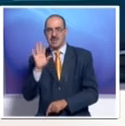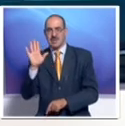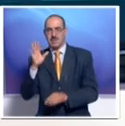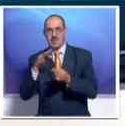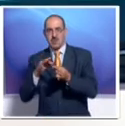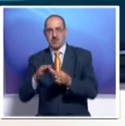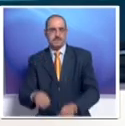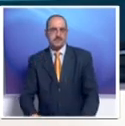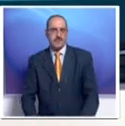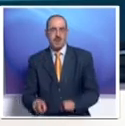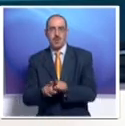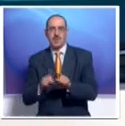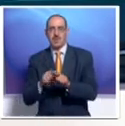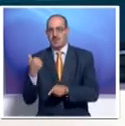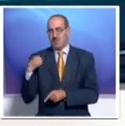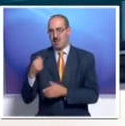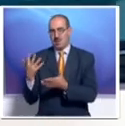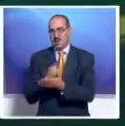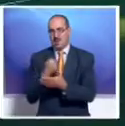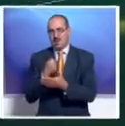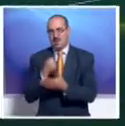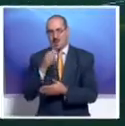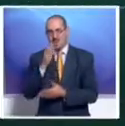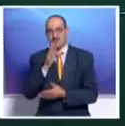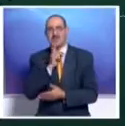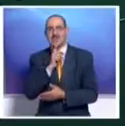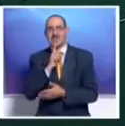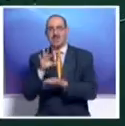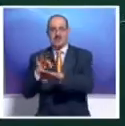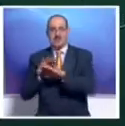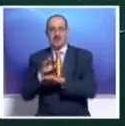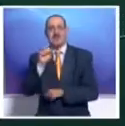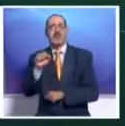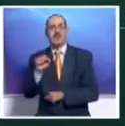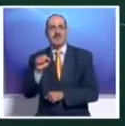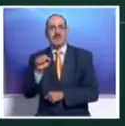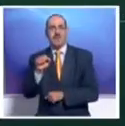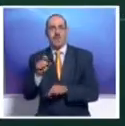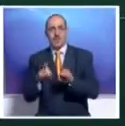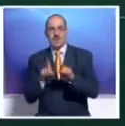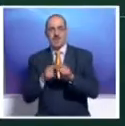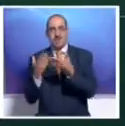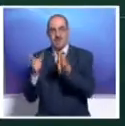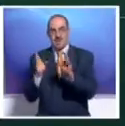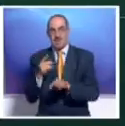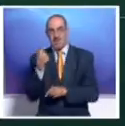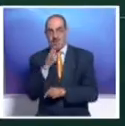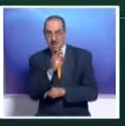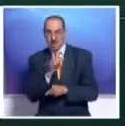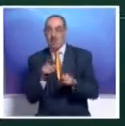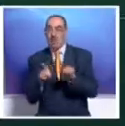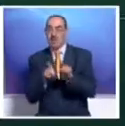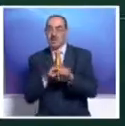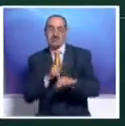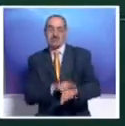5:45. هذا وفاز أمس فريق شبيبة بجاية على مضيفه وفاق سطيف رغم افتتاح هذا الأخير باب التهديف